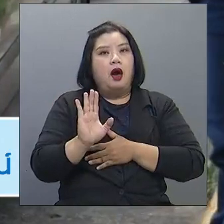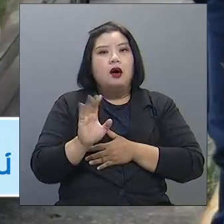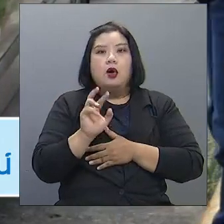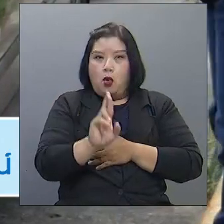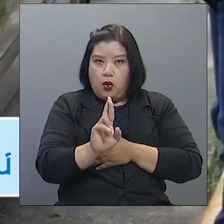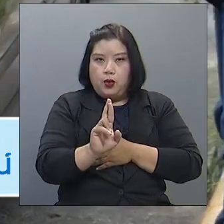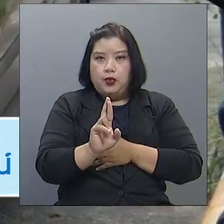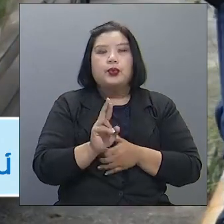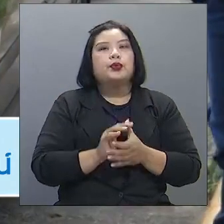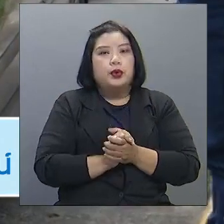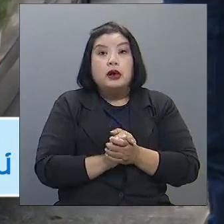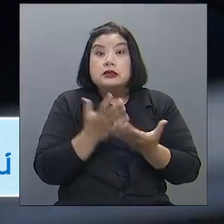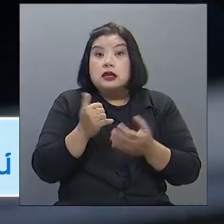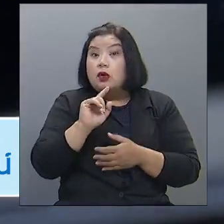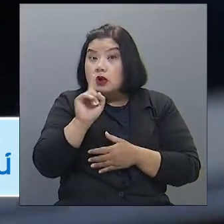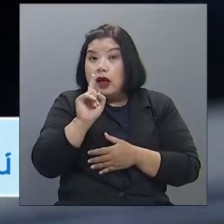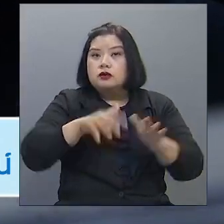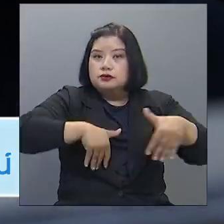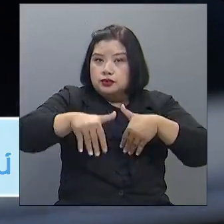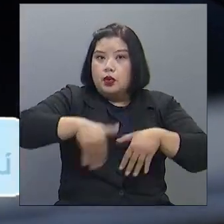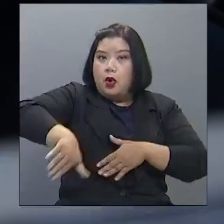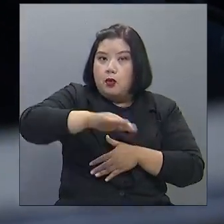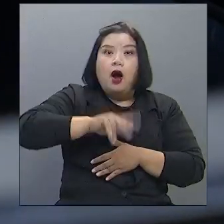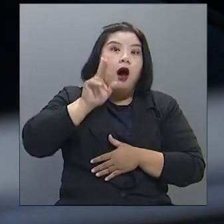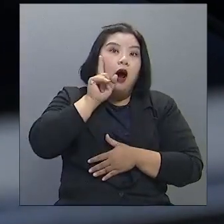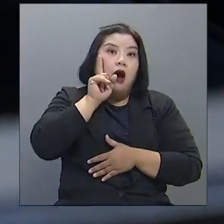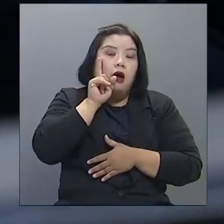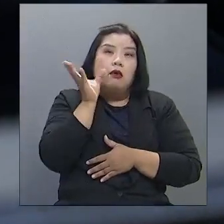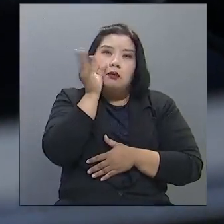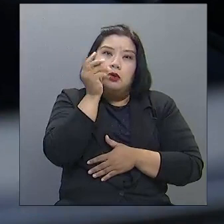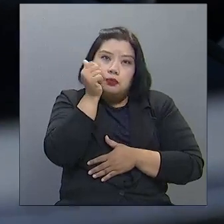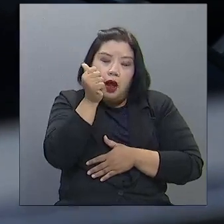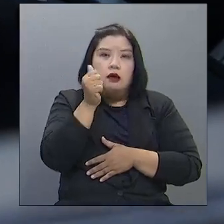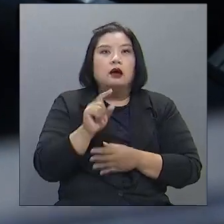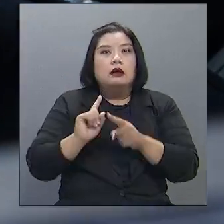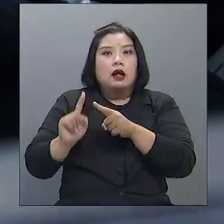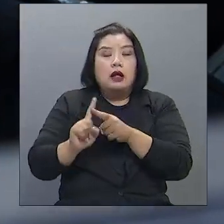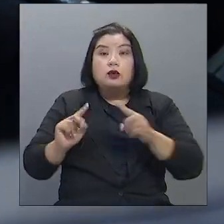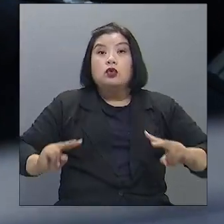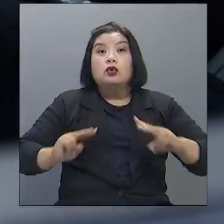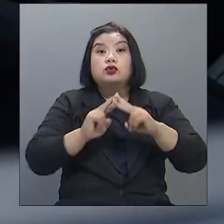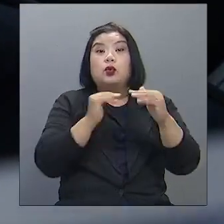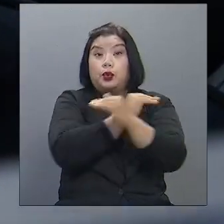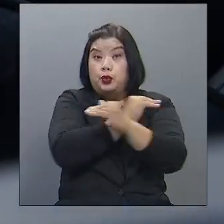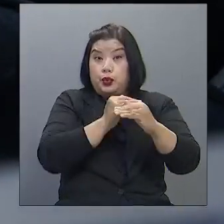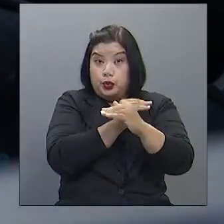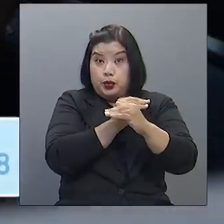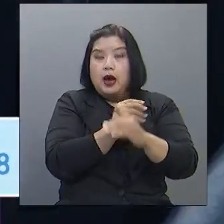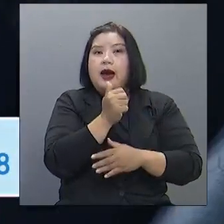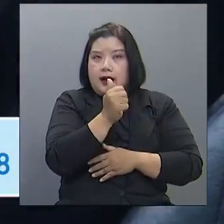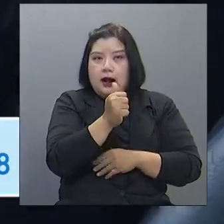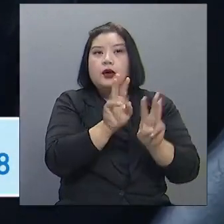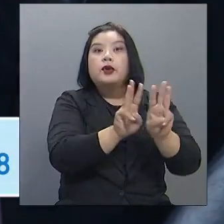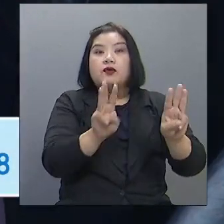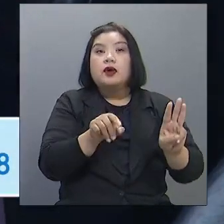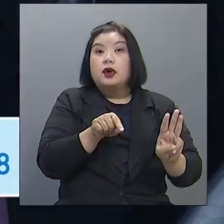ออนไลน์ต่ นะคะและเพรประชาชนได้รข้อมลข่วสาร เกี่ยวกับมาตรการต่ ๆ ของกรมการขนส่ทางบกสามารถตดตามไปที่เว็